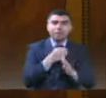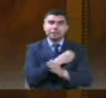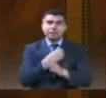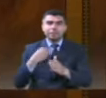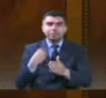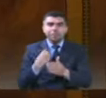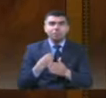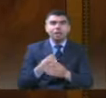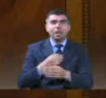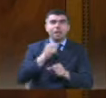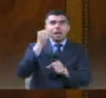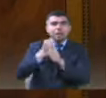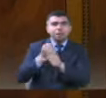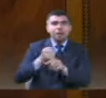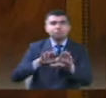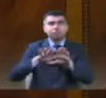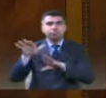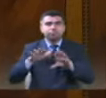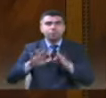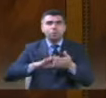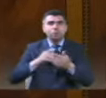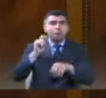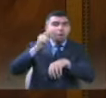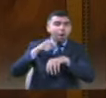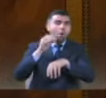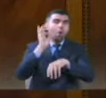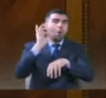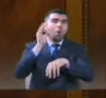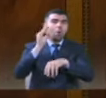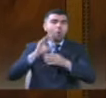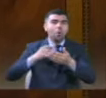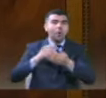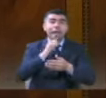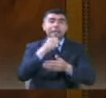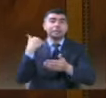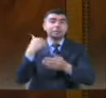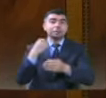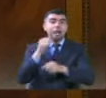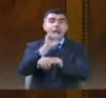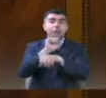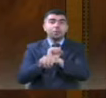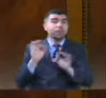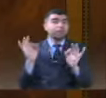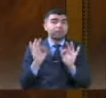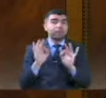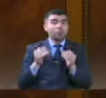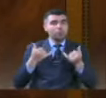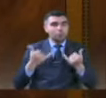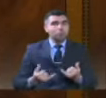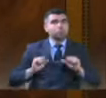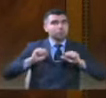والسلامة المهنية وعلاقات وشروط الشغل في الصناعة التقليدية. هذا دون الحديث على المجهودات المبذولة على مستوى البرامج